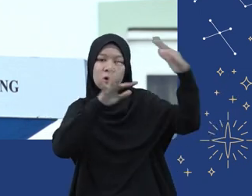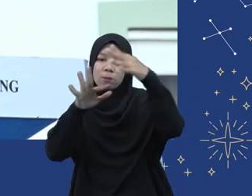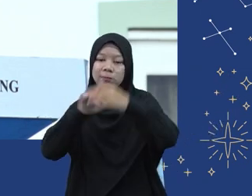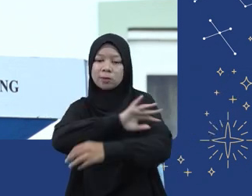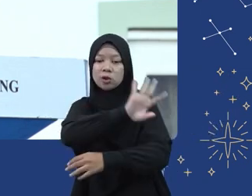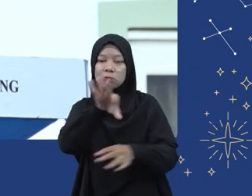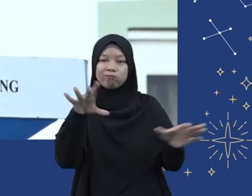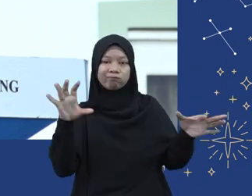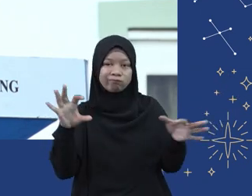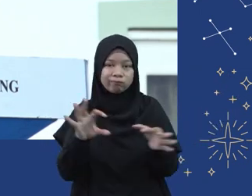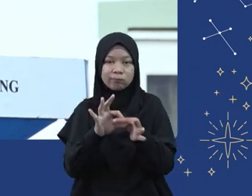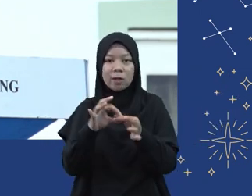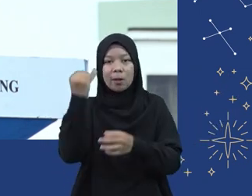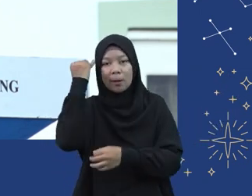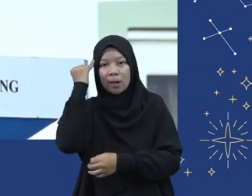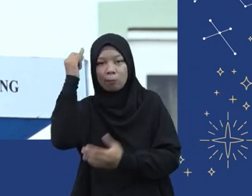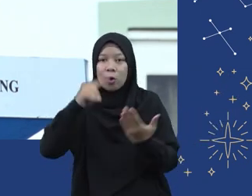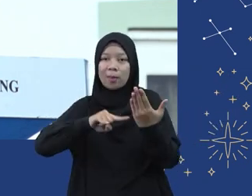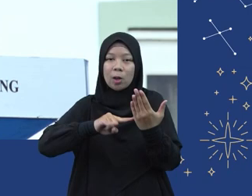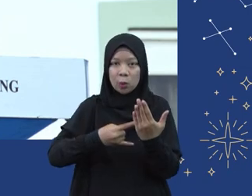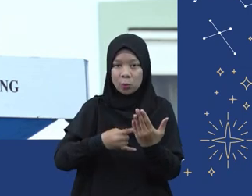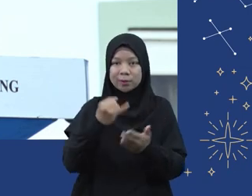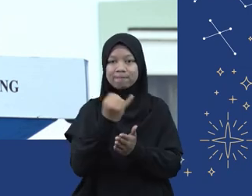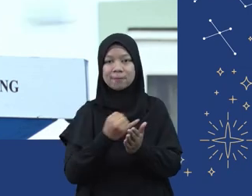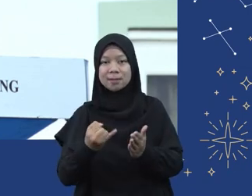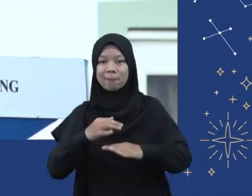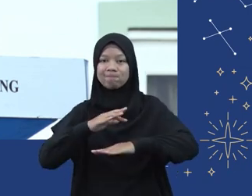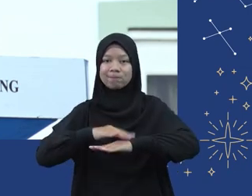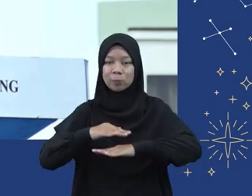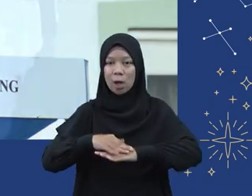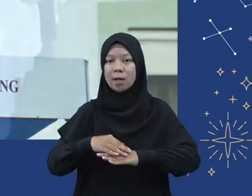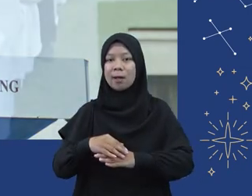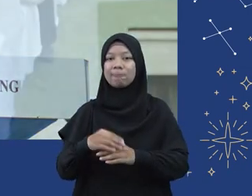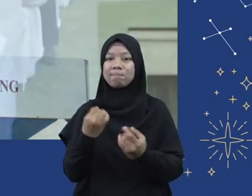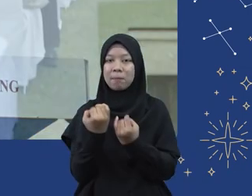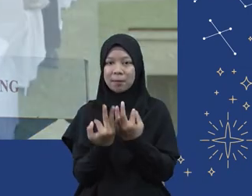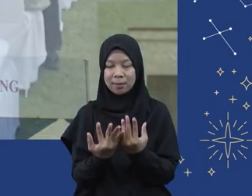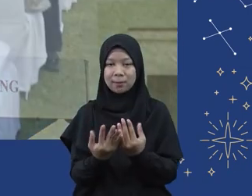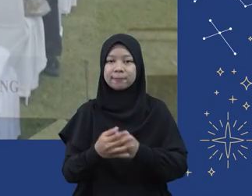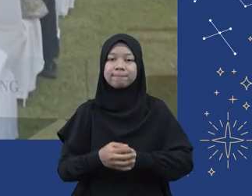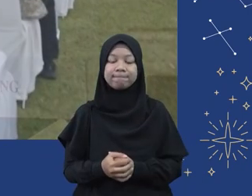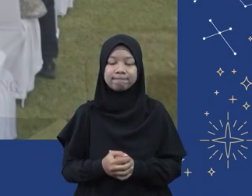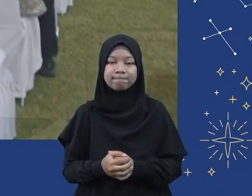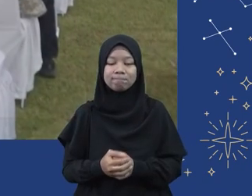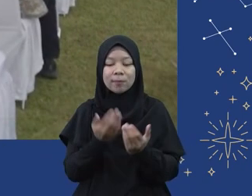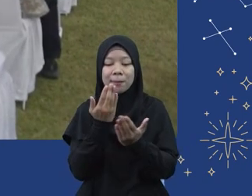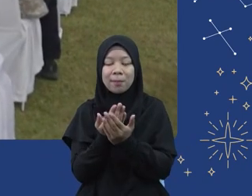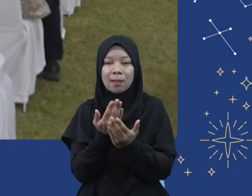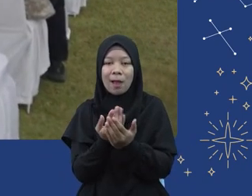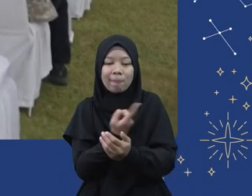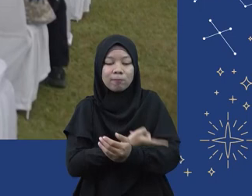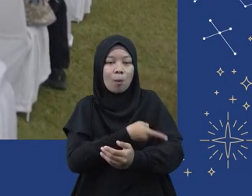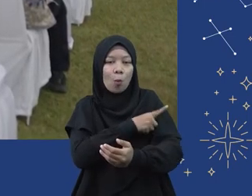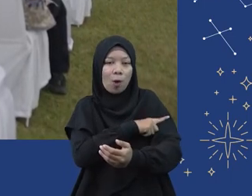science teknologi arts perkuatlah kemampuan kami dalam mengambil hikmah dan